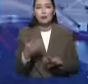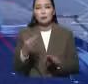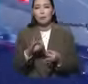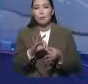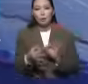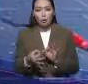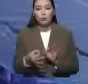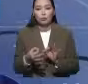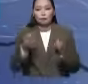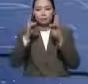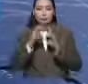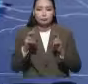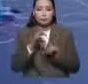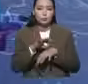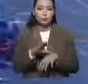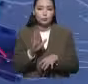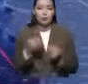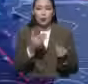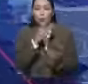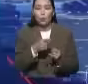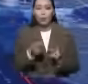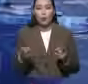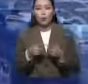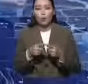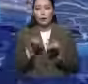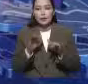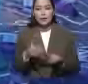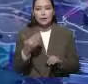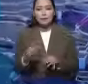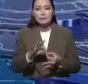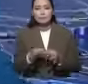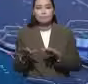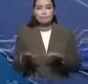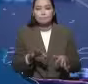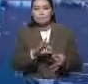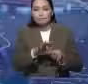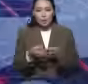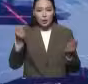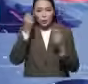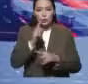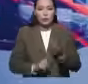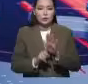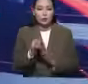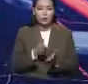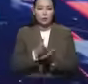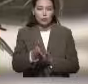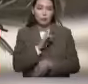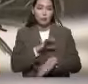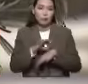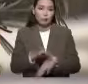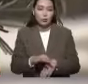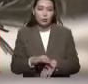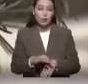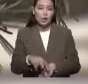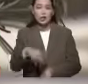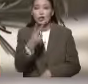жүргізілді. Қазіргі уақытта қылмыстық бойынша істің объективті мән-жайларын анықтауға бағытталған тергеу шаралары жүргізілуде.